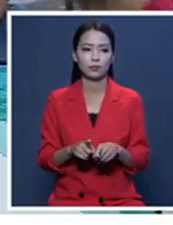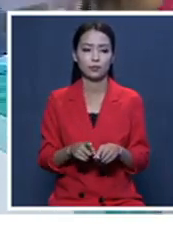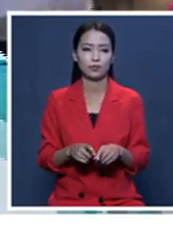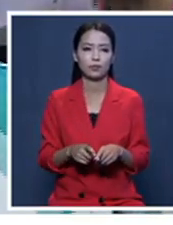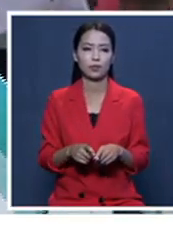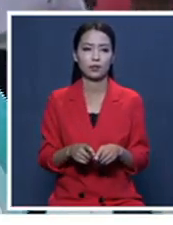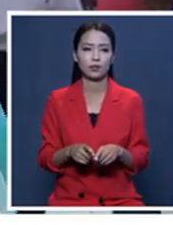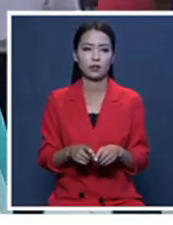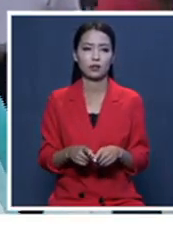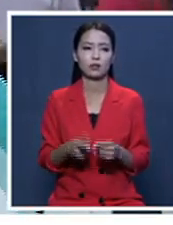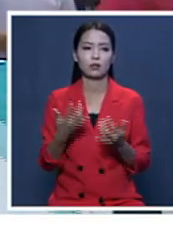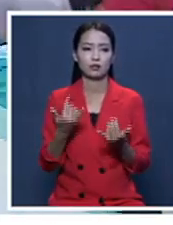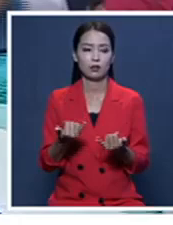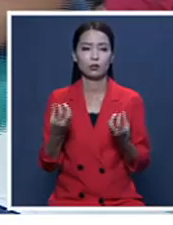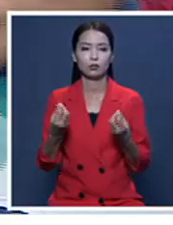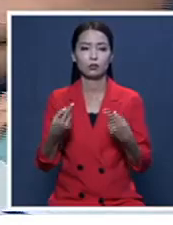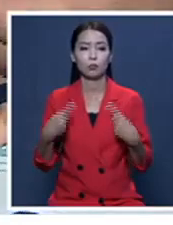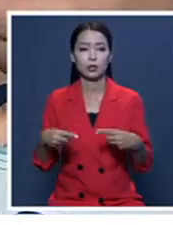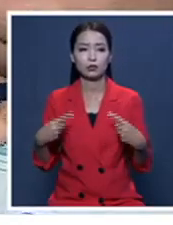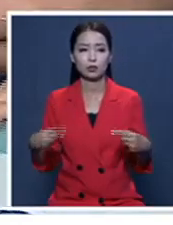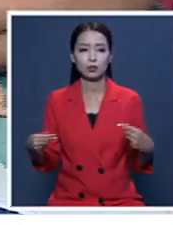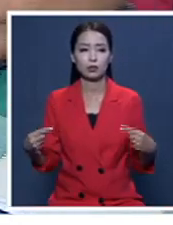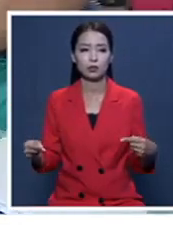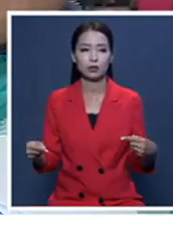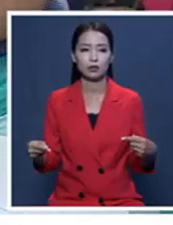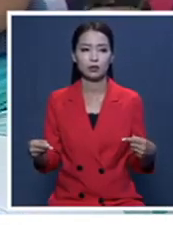дегенмен тағы да басқа